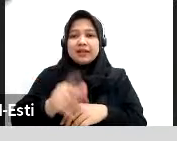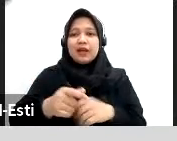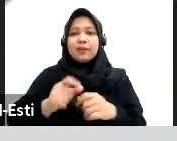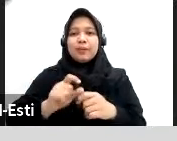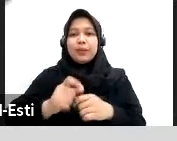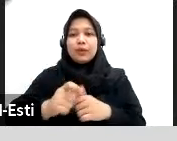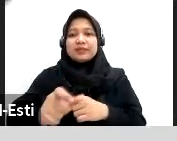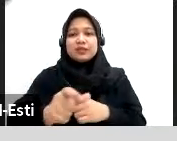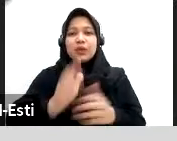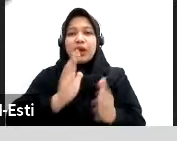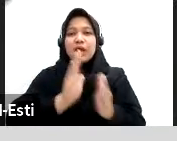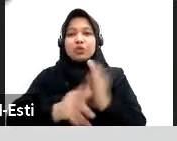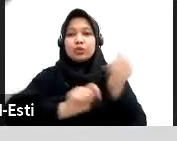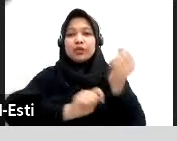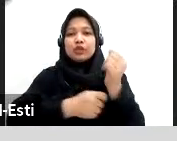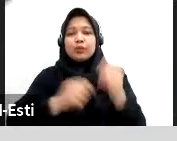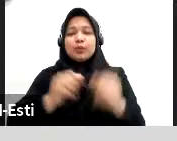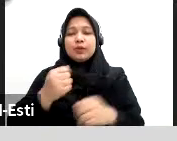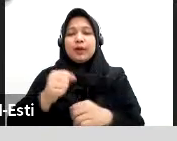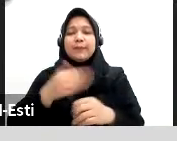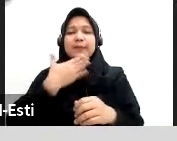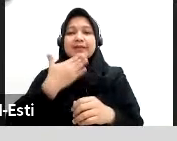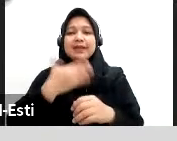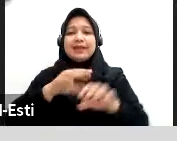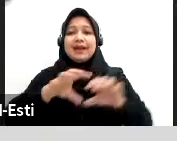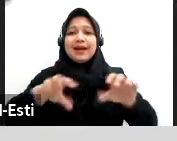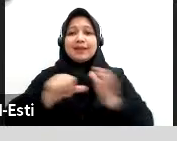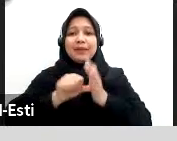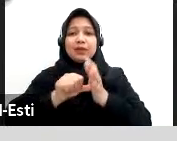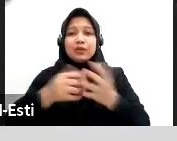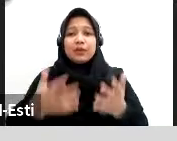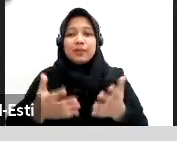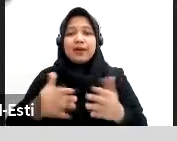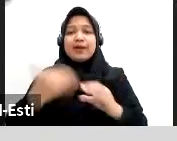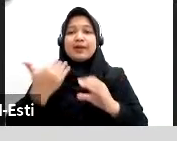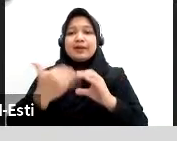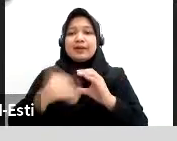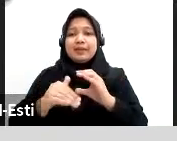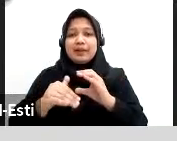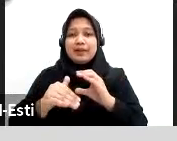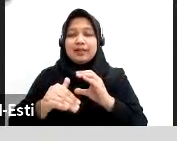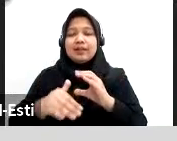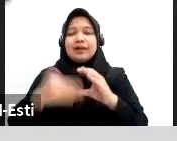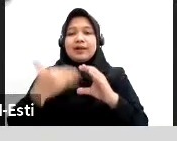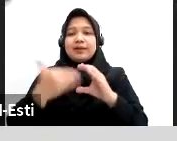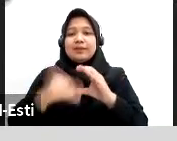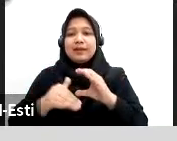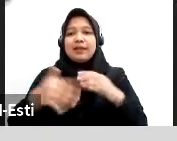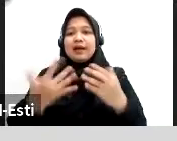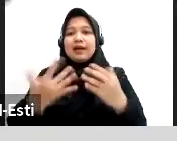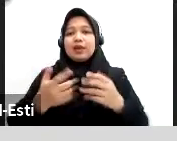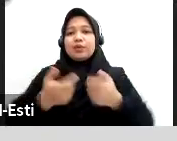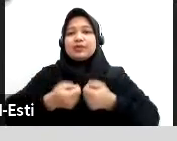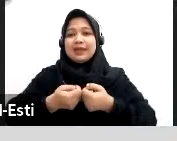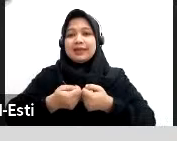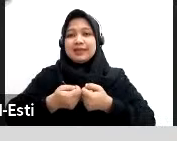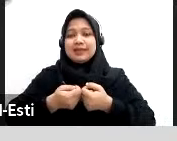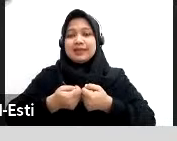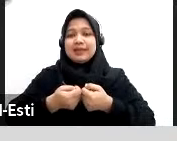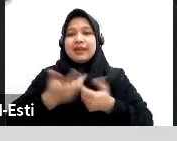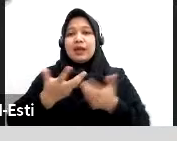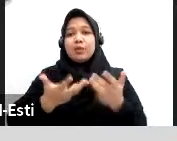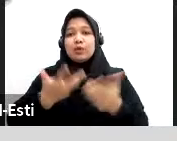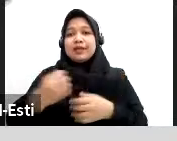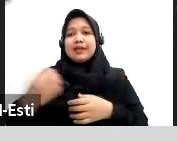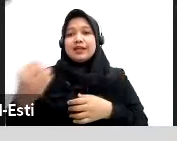langsung nah ini biasanya alat bantunya adalah Imel am surat elektronik atau bisa chat yang kemudian responnya